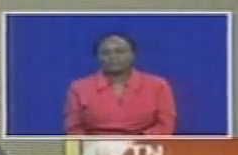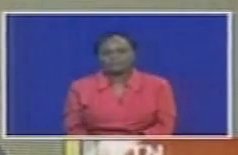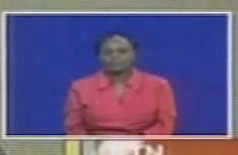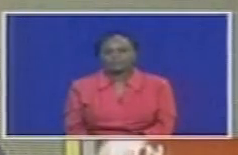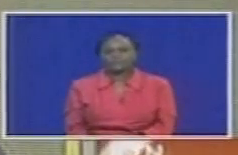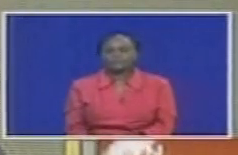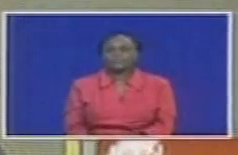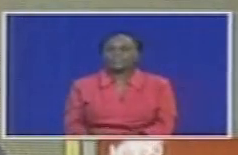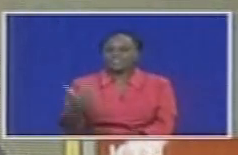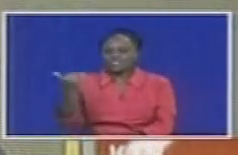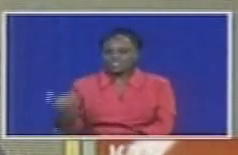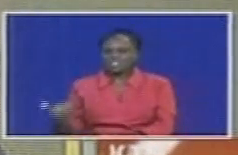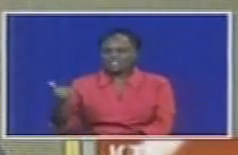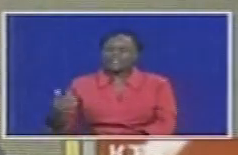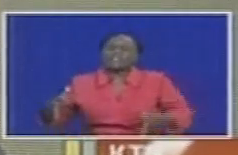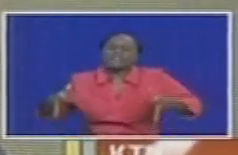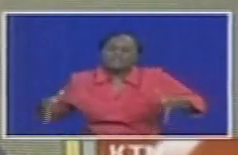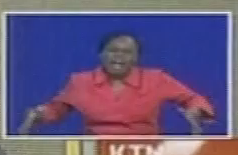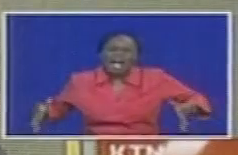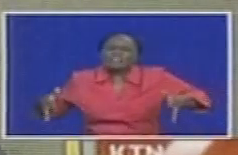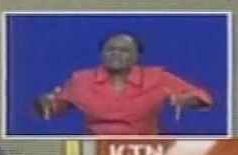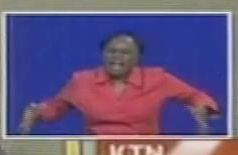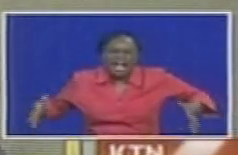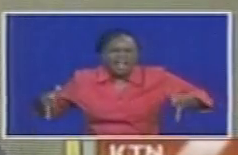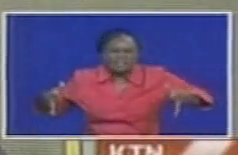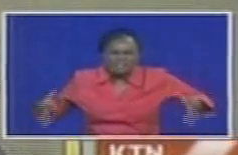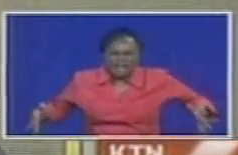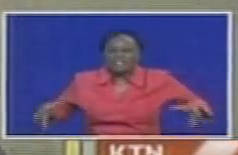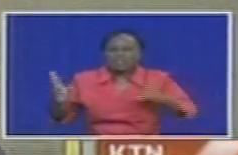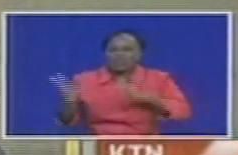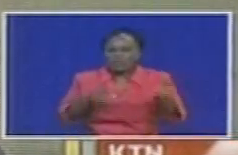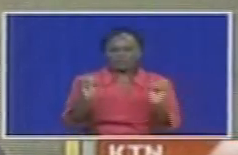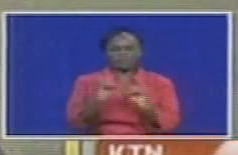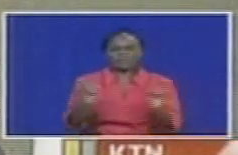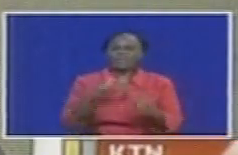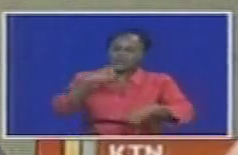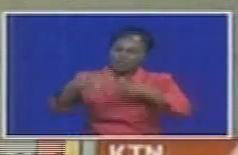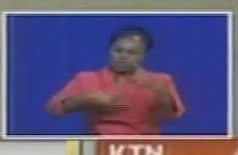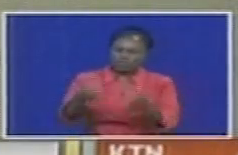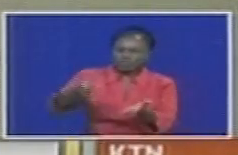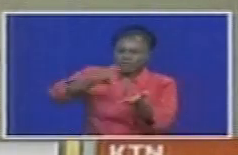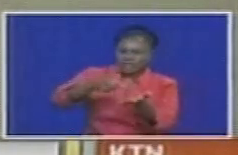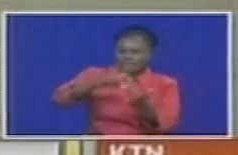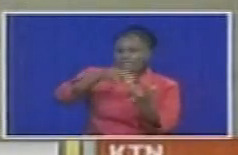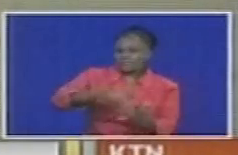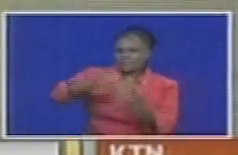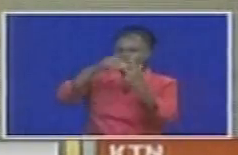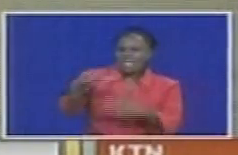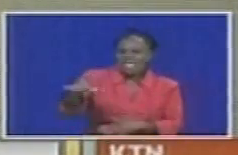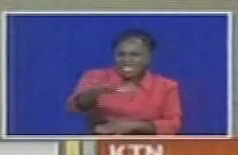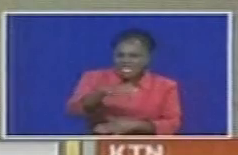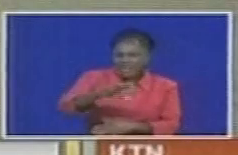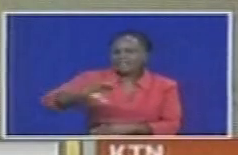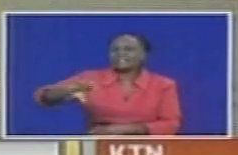Idadi ya watoto walio wanene zaidi ya inavyostahili katika umri wao imeendelea kuongezeka hasa katika sehemu za